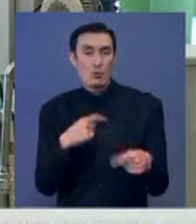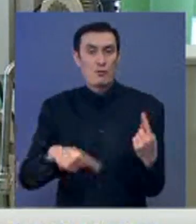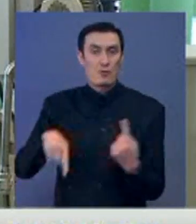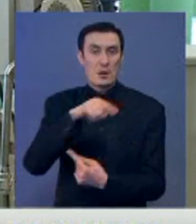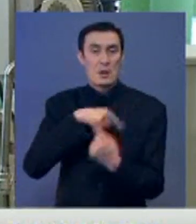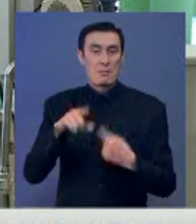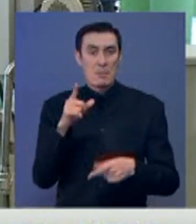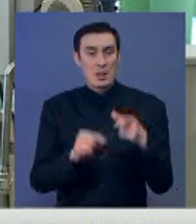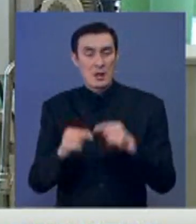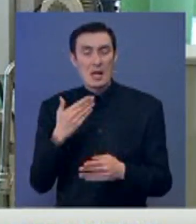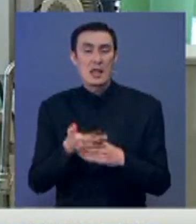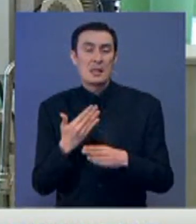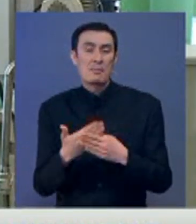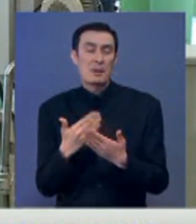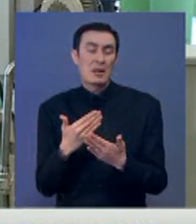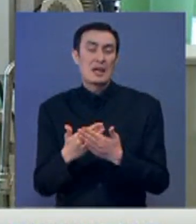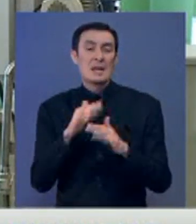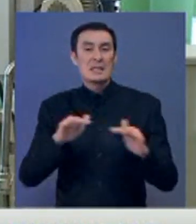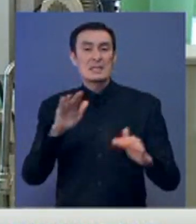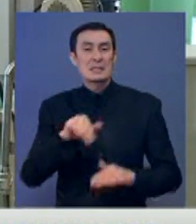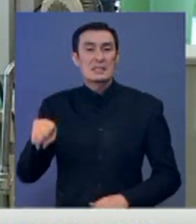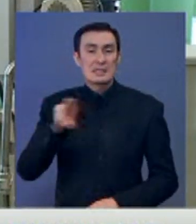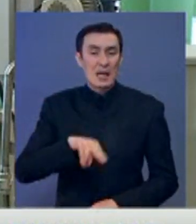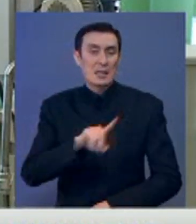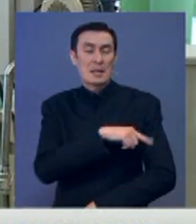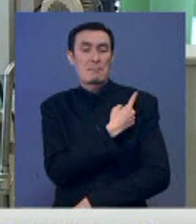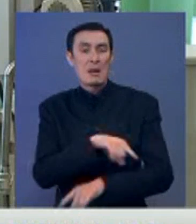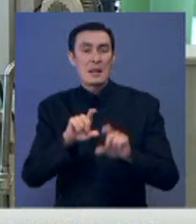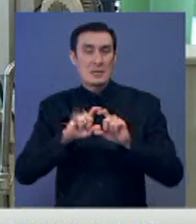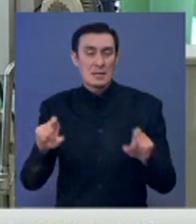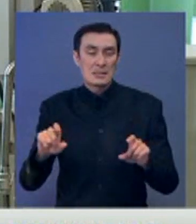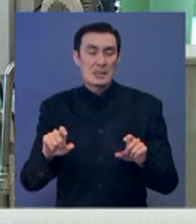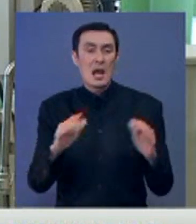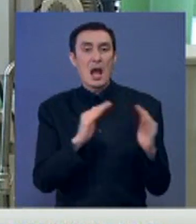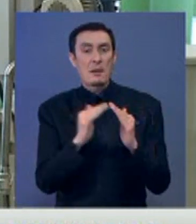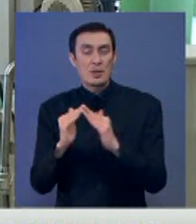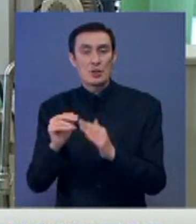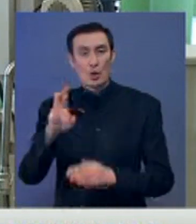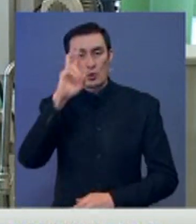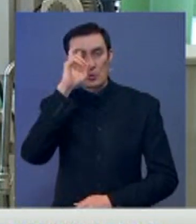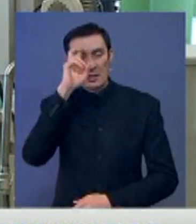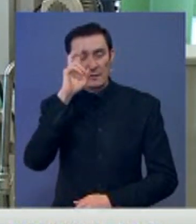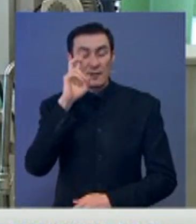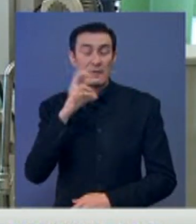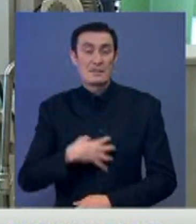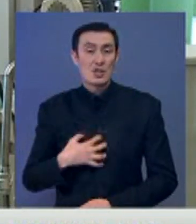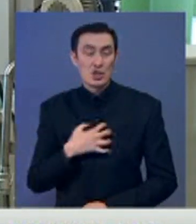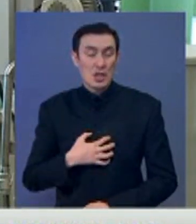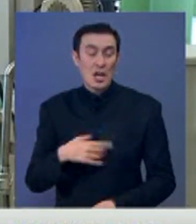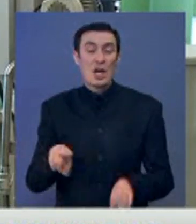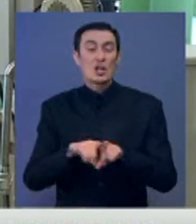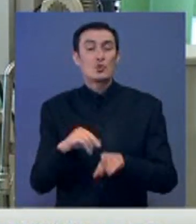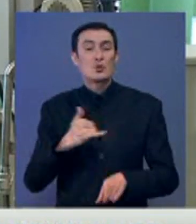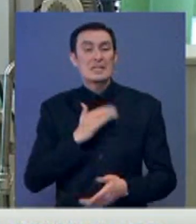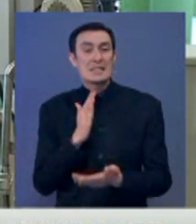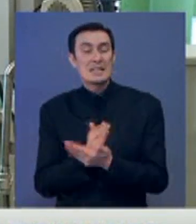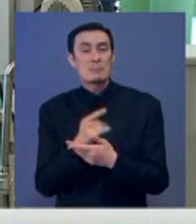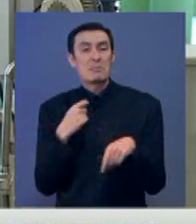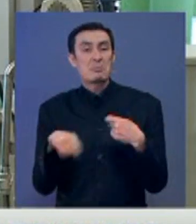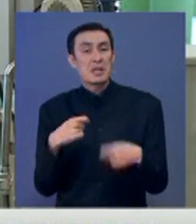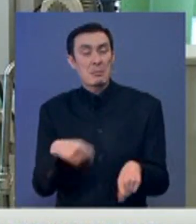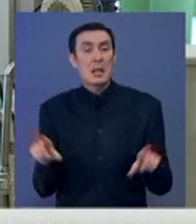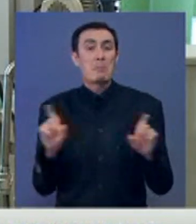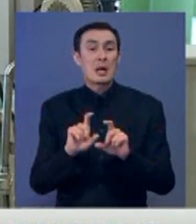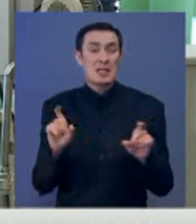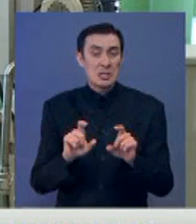по детским садам, больнице, вот эти объекты государственного назначения. Потом у нас есть вот тоже предприниматели, магазины, они